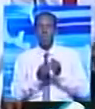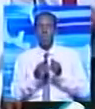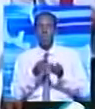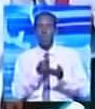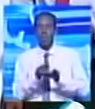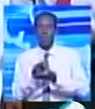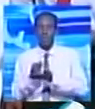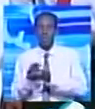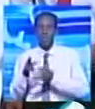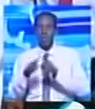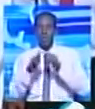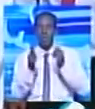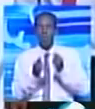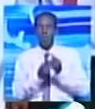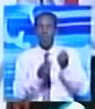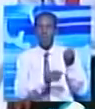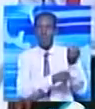dons de la viande